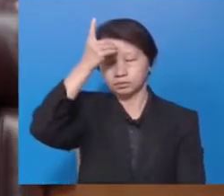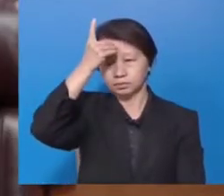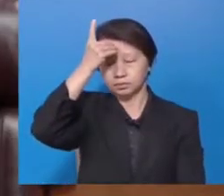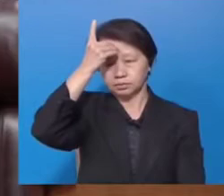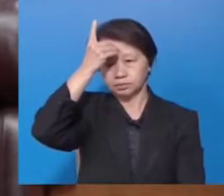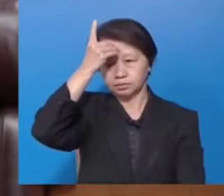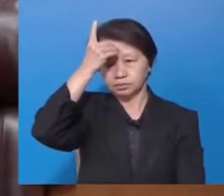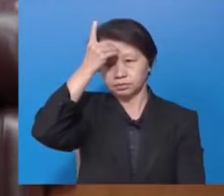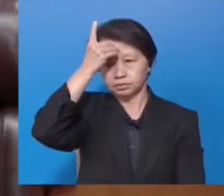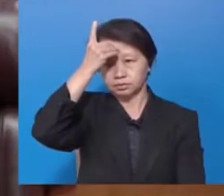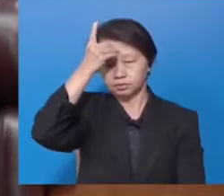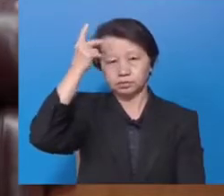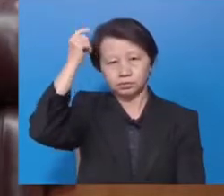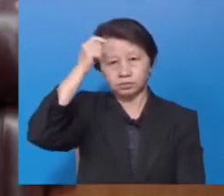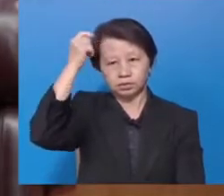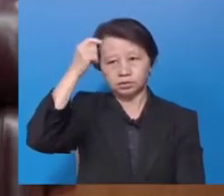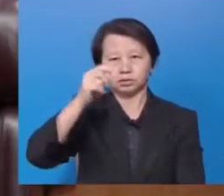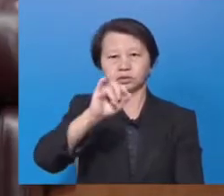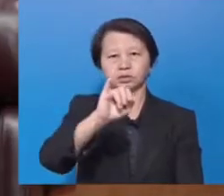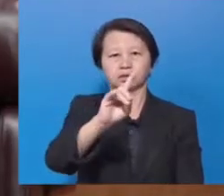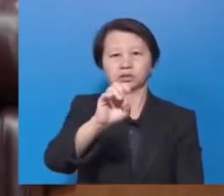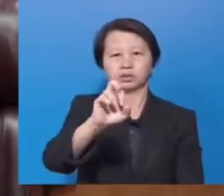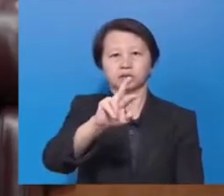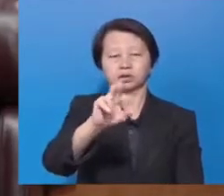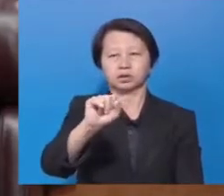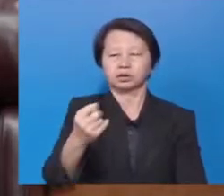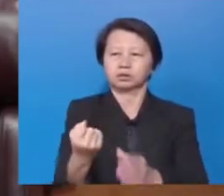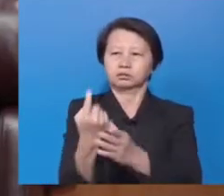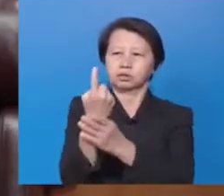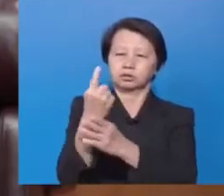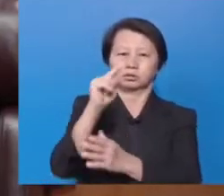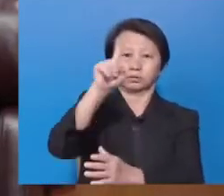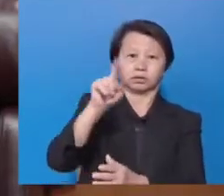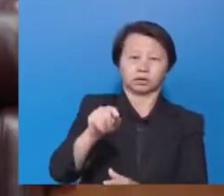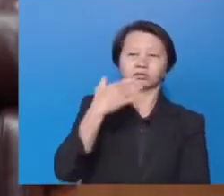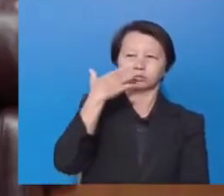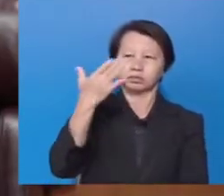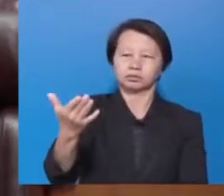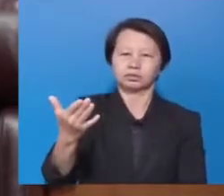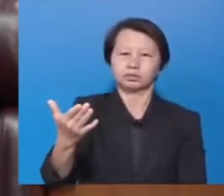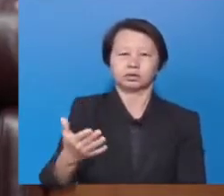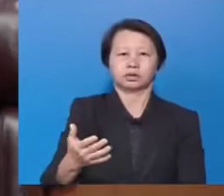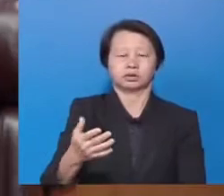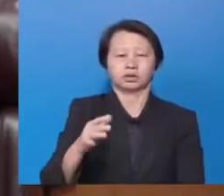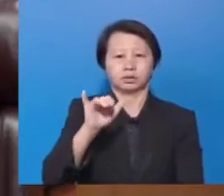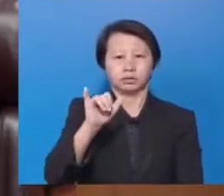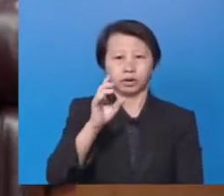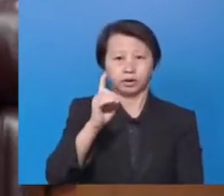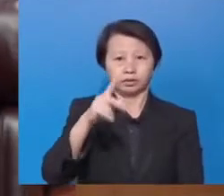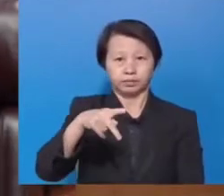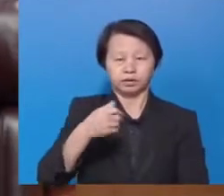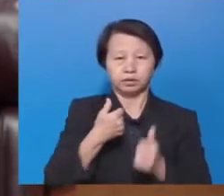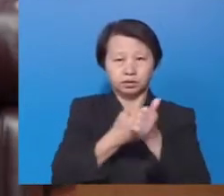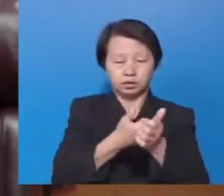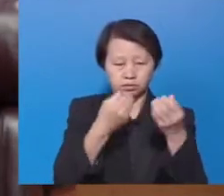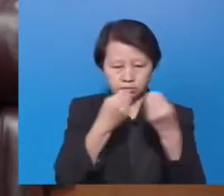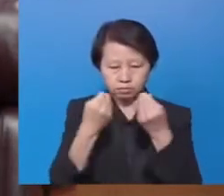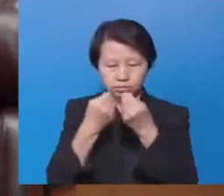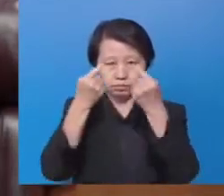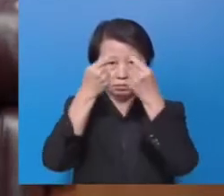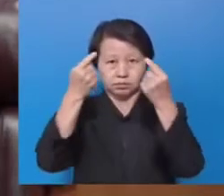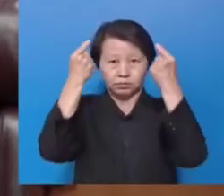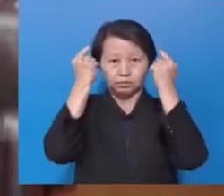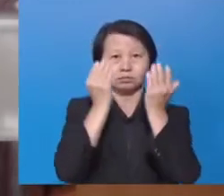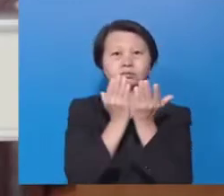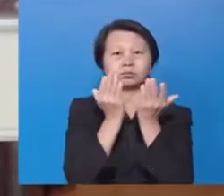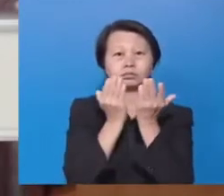yang bermata tua Nabi Idris bin Ahmad yang memakaikan Salam Ini Tony aktual berdasarkan statistik siswa